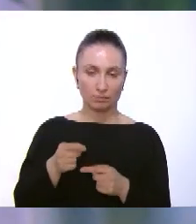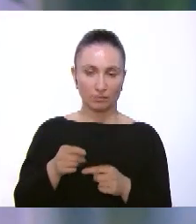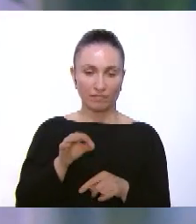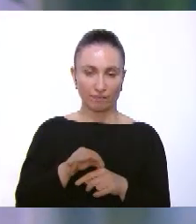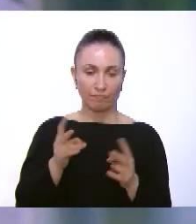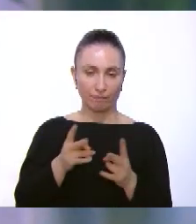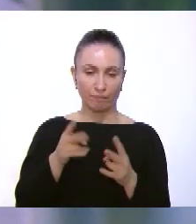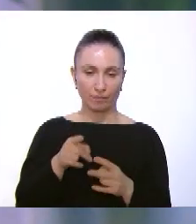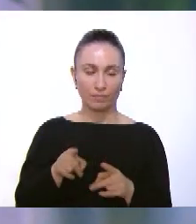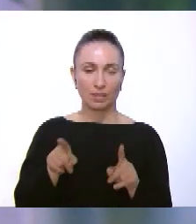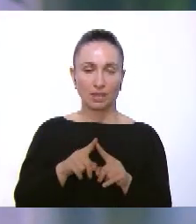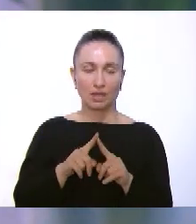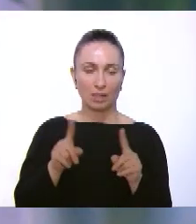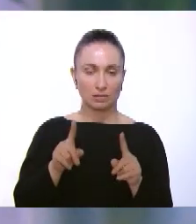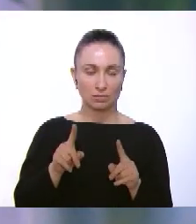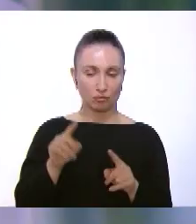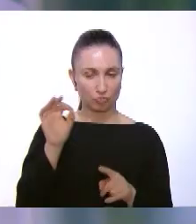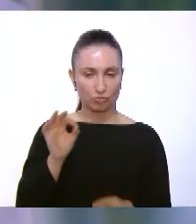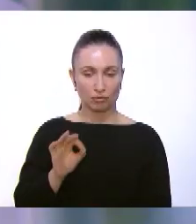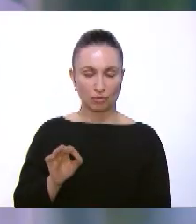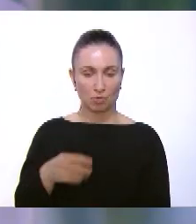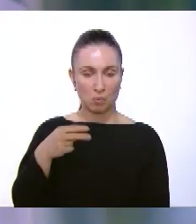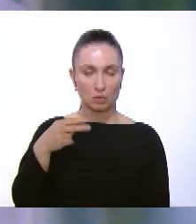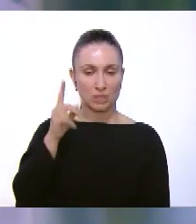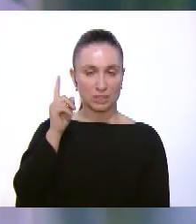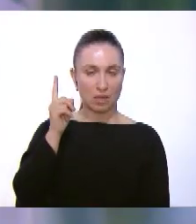ნაწილი აღმოჩნდა. განსაკუთრებით გააქტიურებული